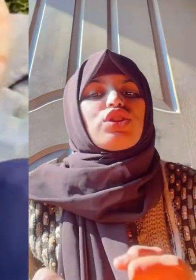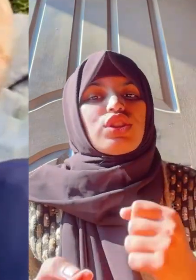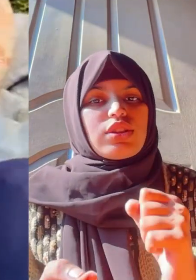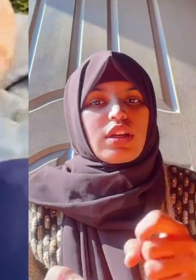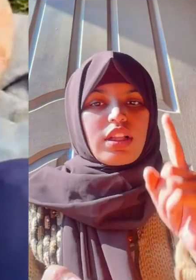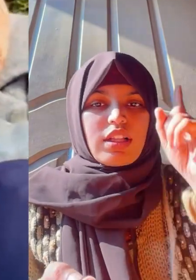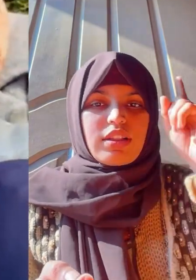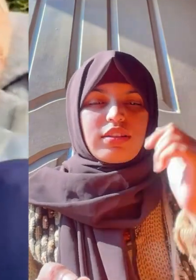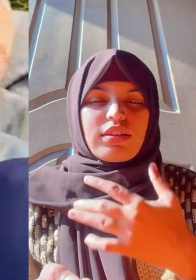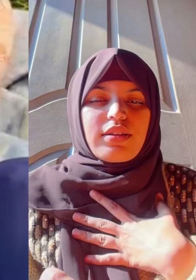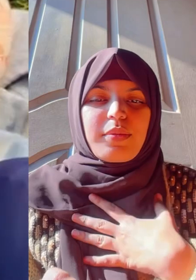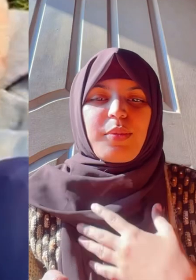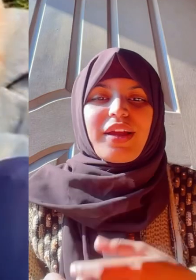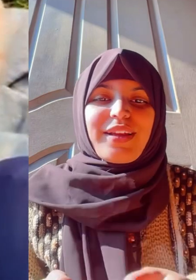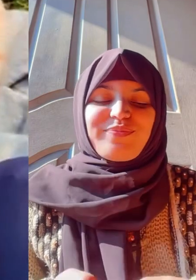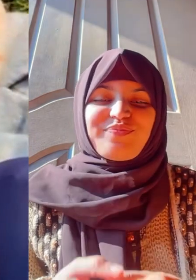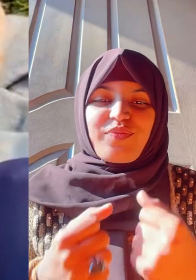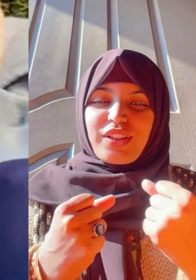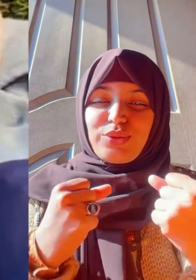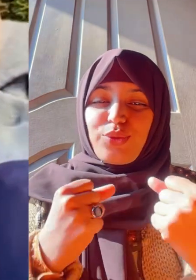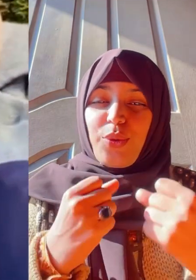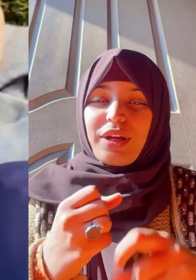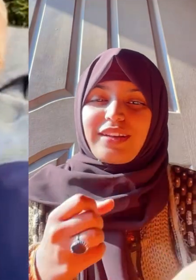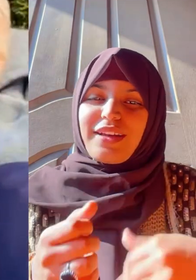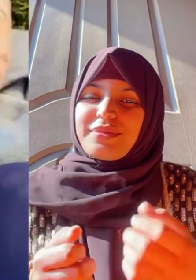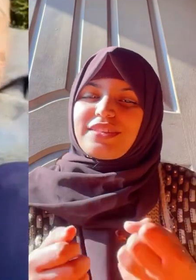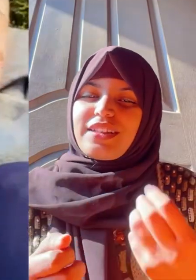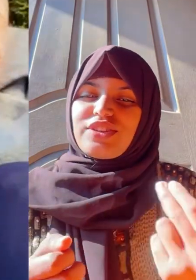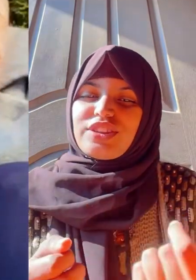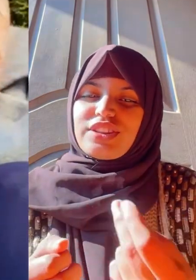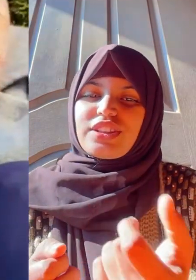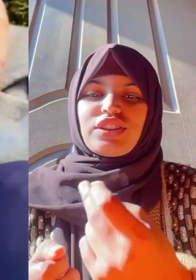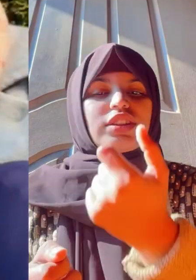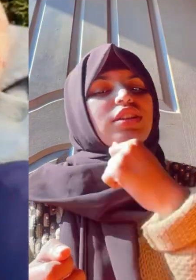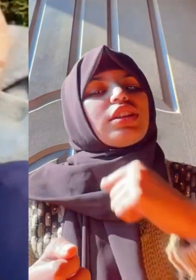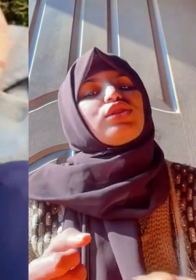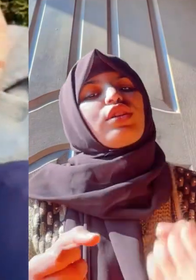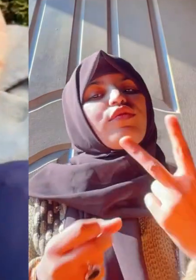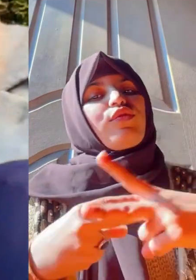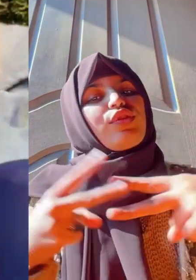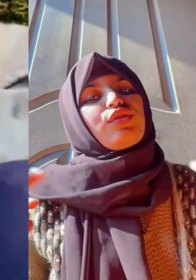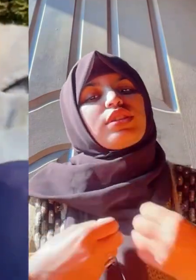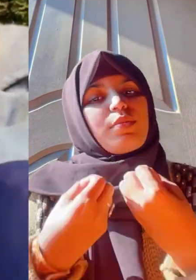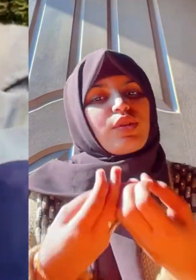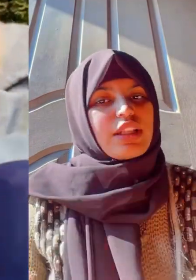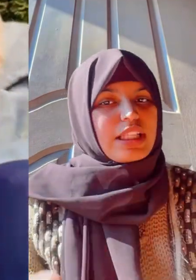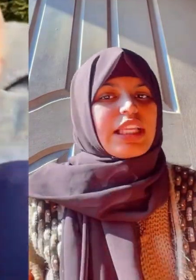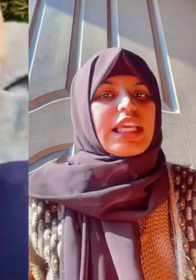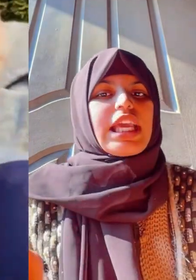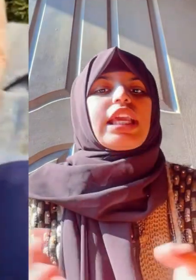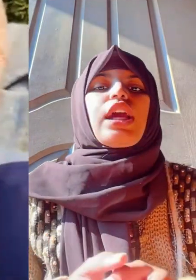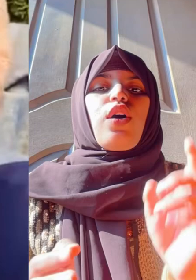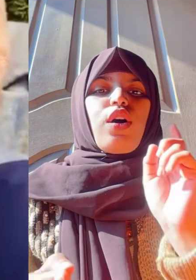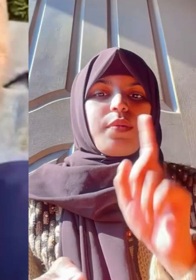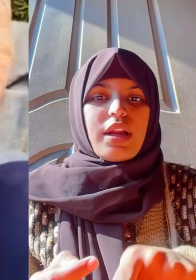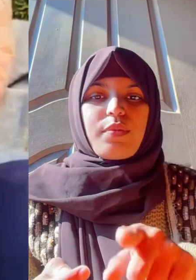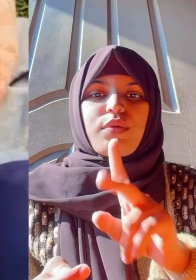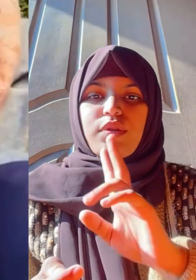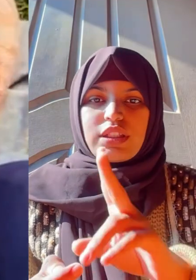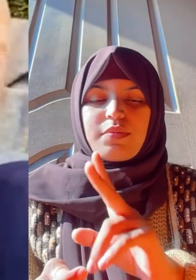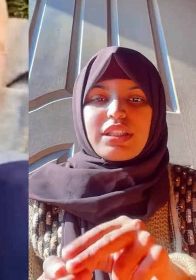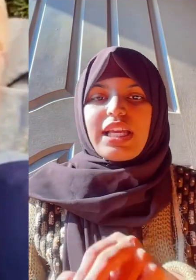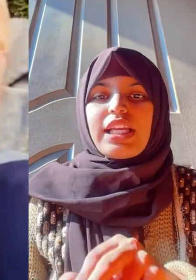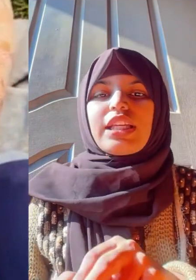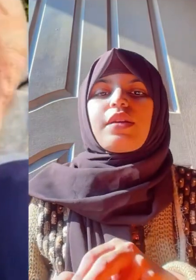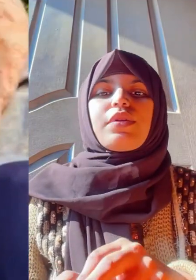बी कंसिस्टेंट ऑन आवर चैनल और इंशाल्लाह आगे से जो है वो सही व्लॉग्स आएंगे। और पिछले भी इंशाल्लाह आप लोग जो नेक्स्ट व्लॉग हमारा